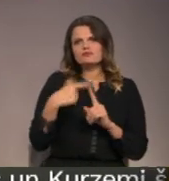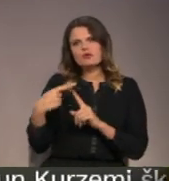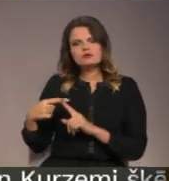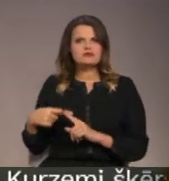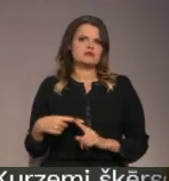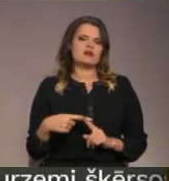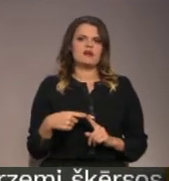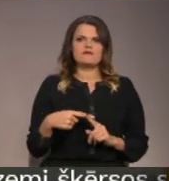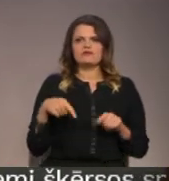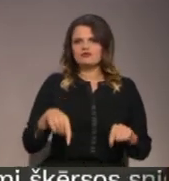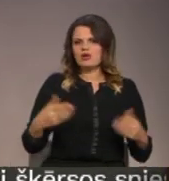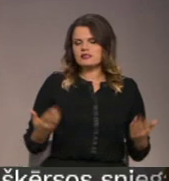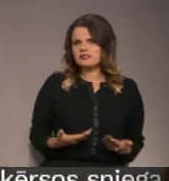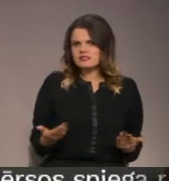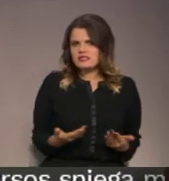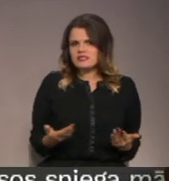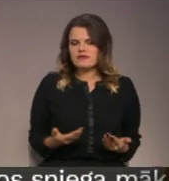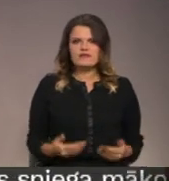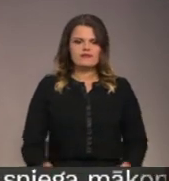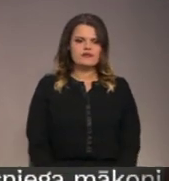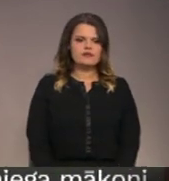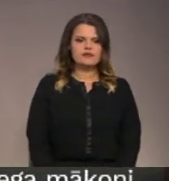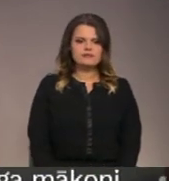šajā dzīvē.